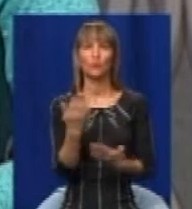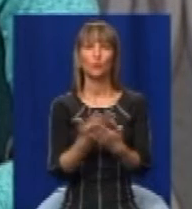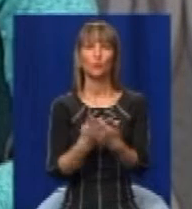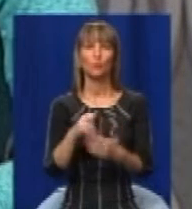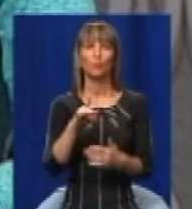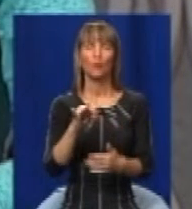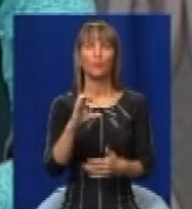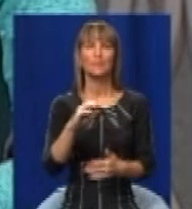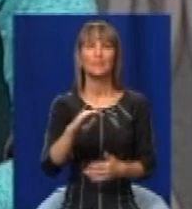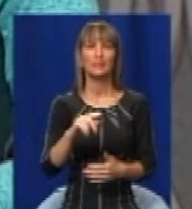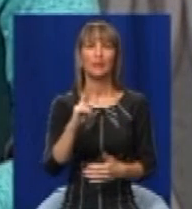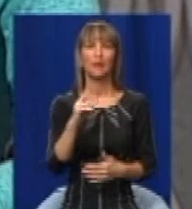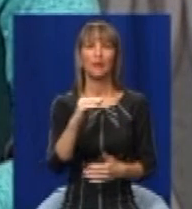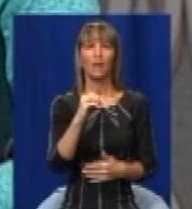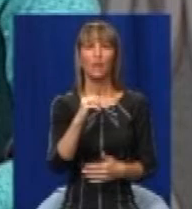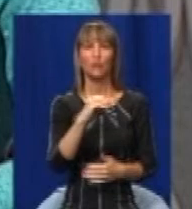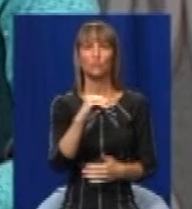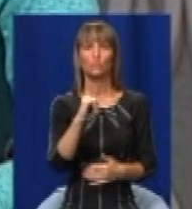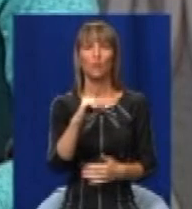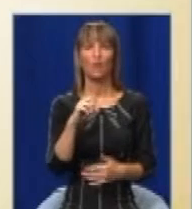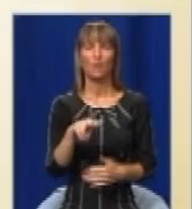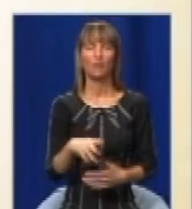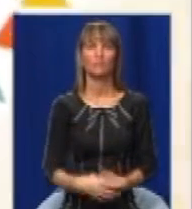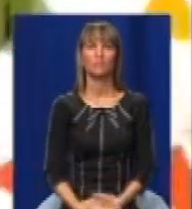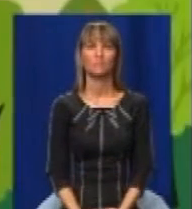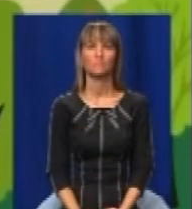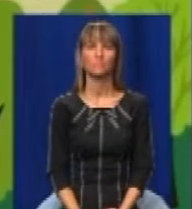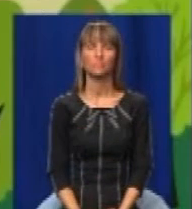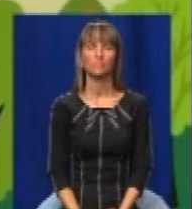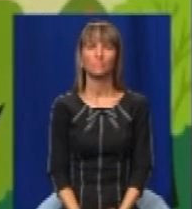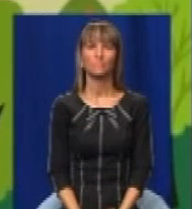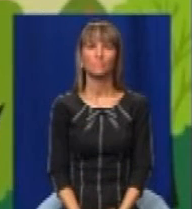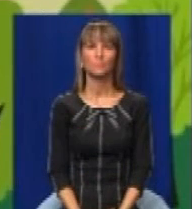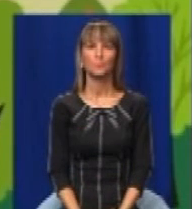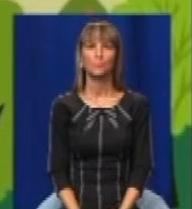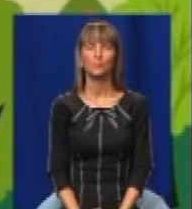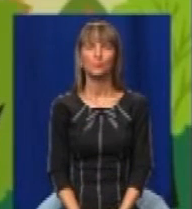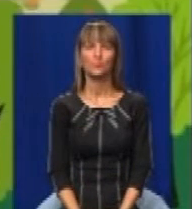сюжет про стиль casual.